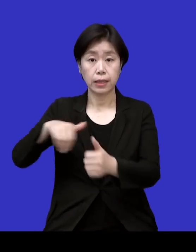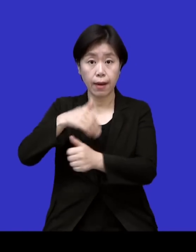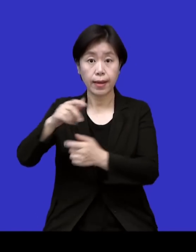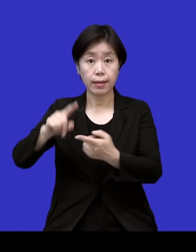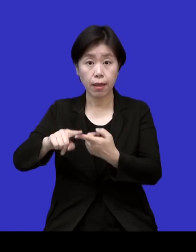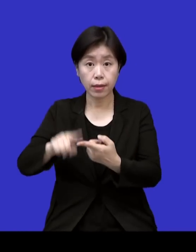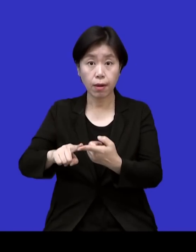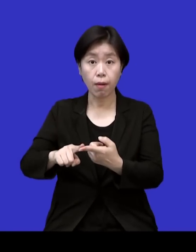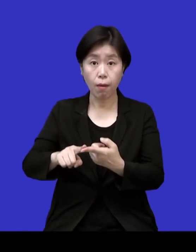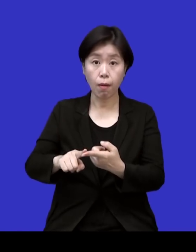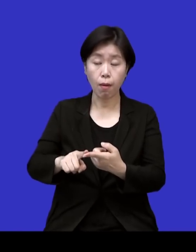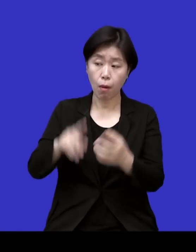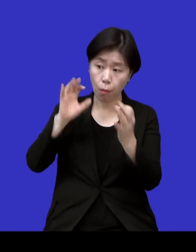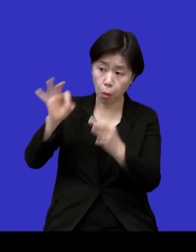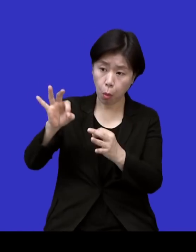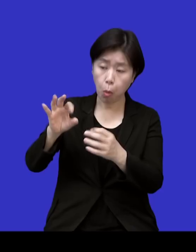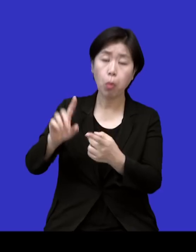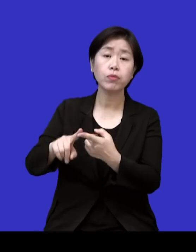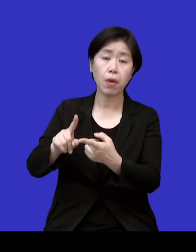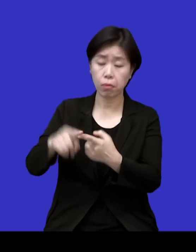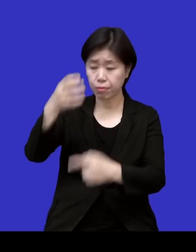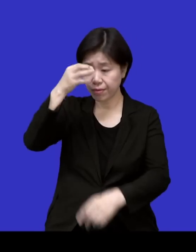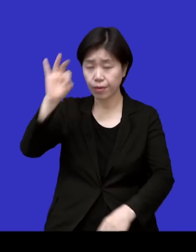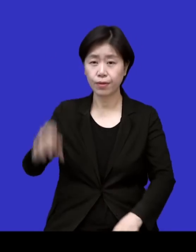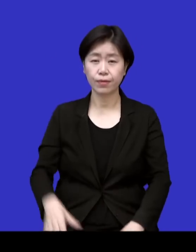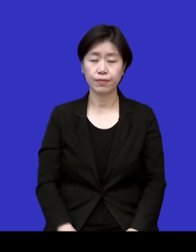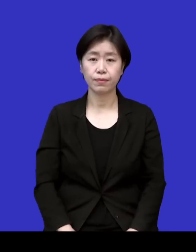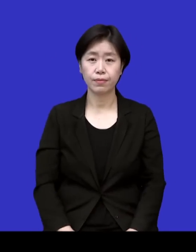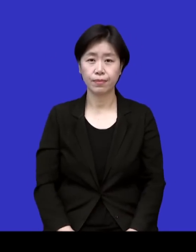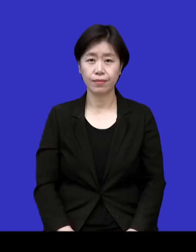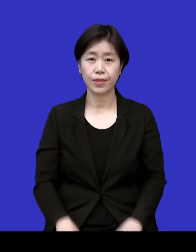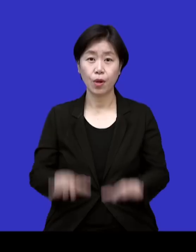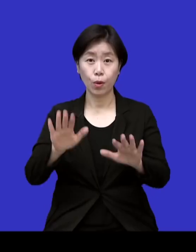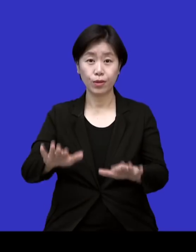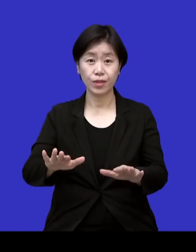오늘은 조님이 왔어? 이제 조증이야? 이제